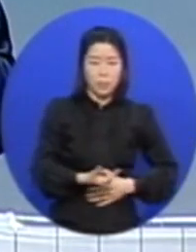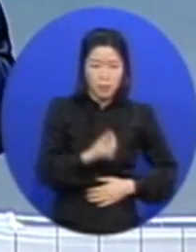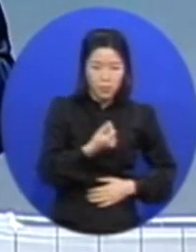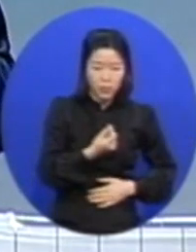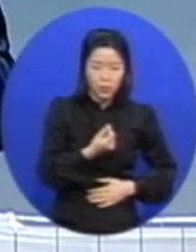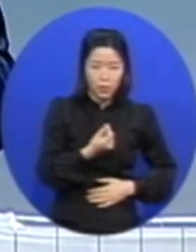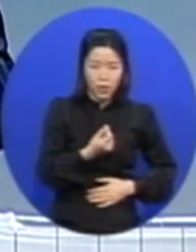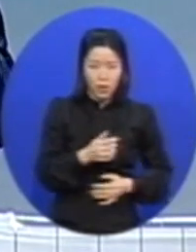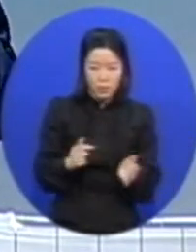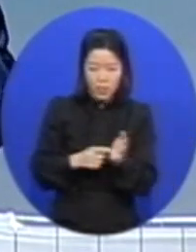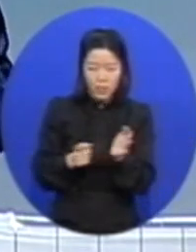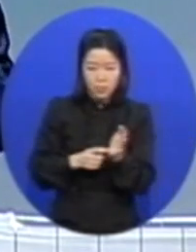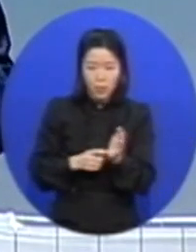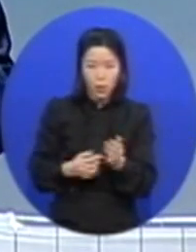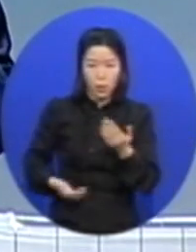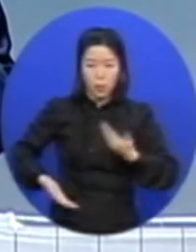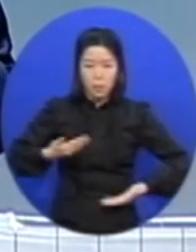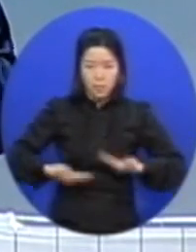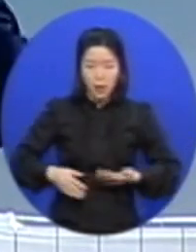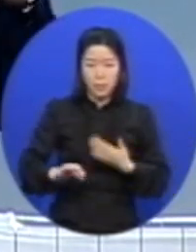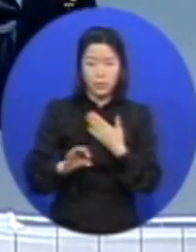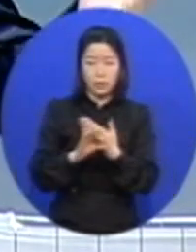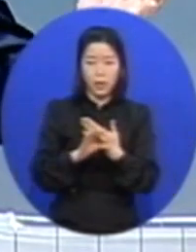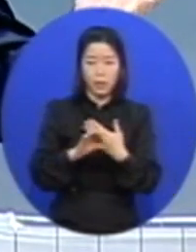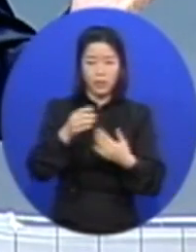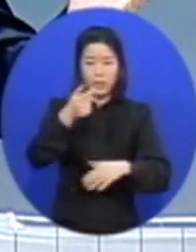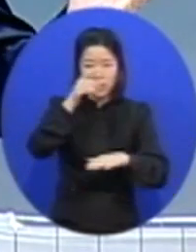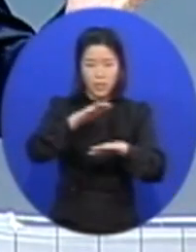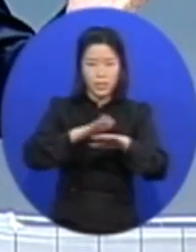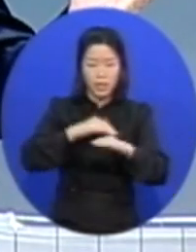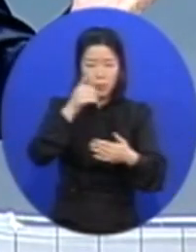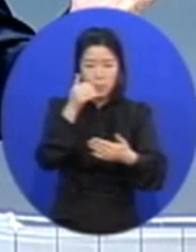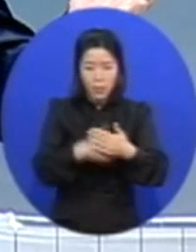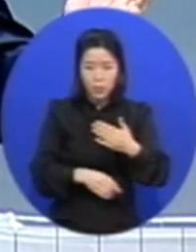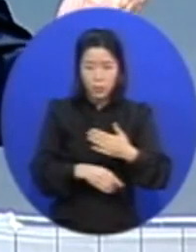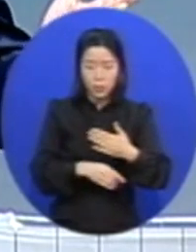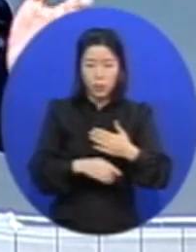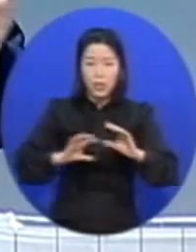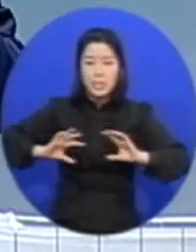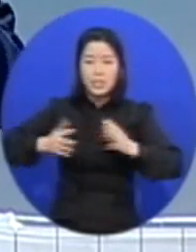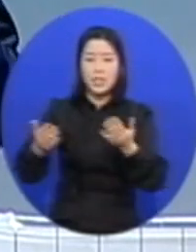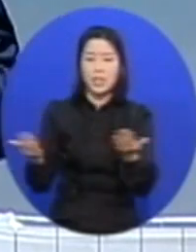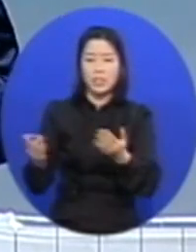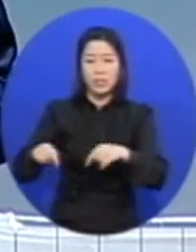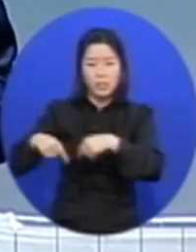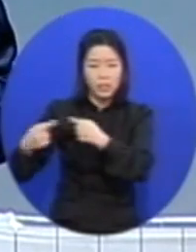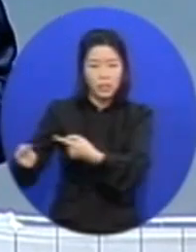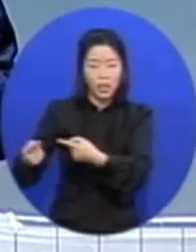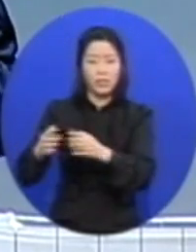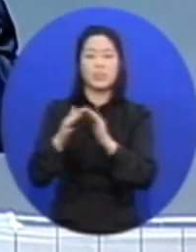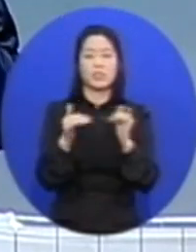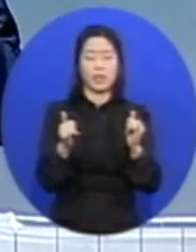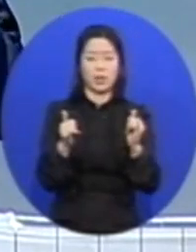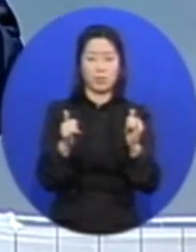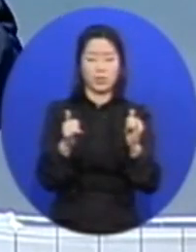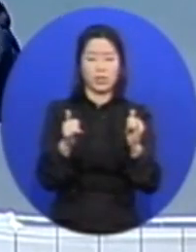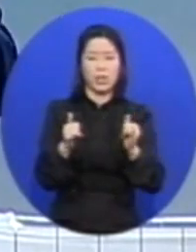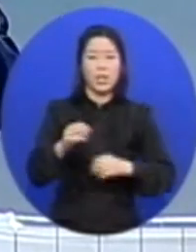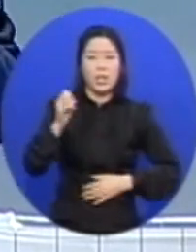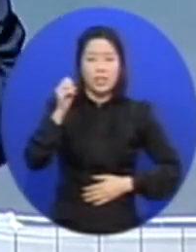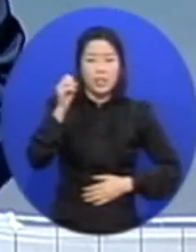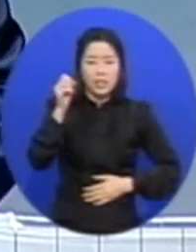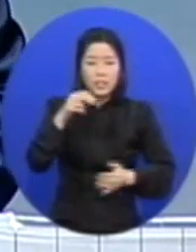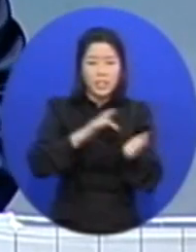바쁘면 예배도 빠지고 그 일 할 수 있는 사람은 예수님 다시 오실 때도 그와